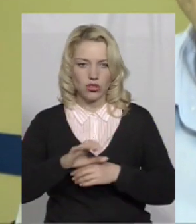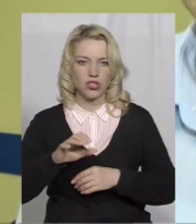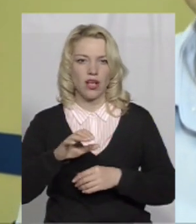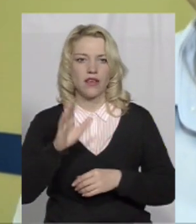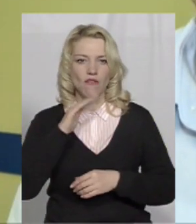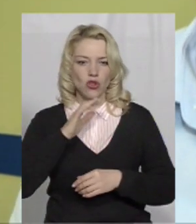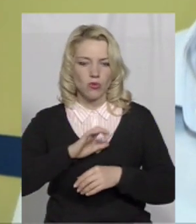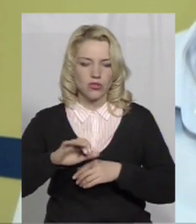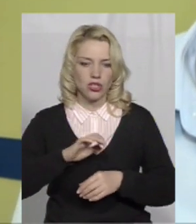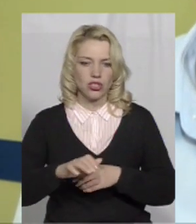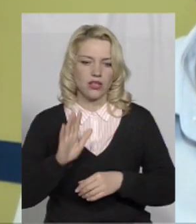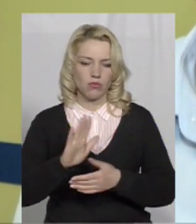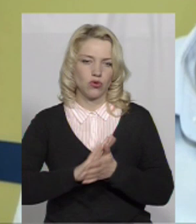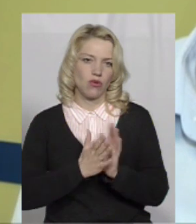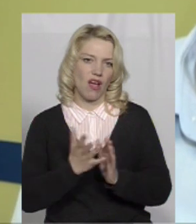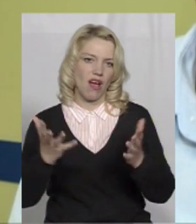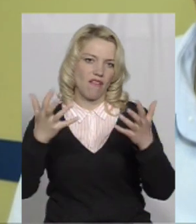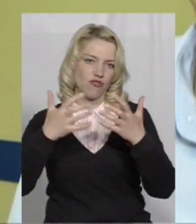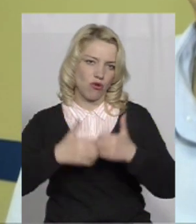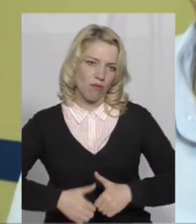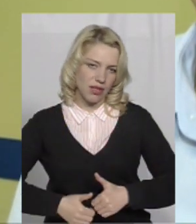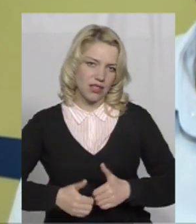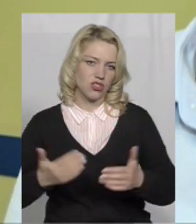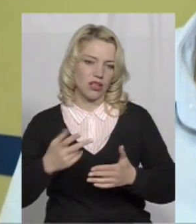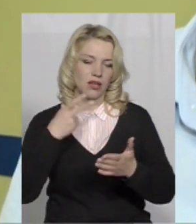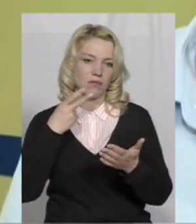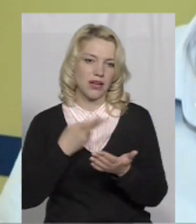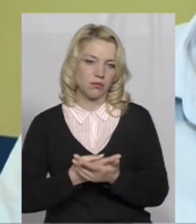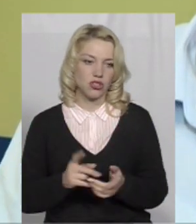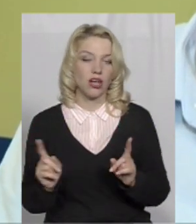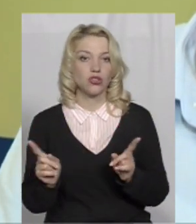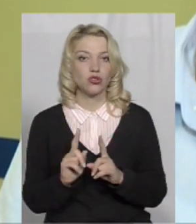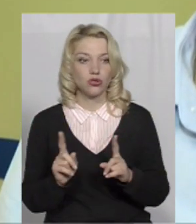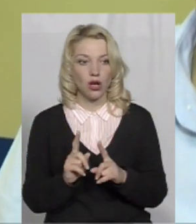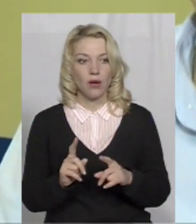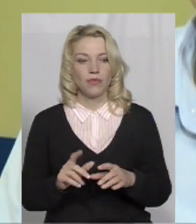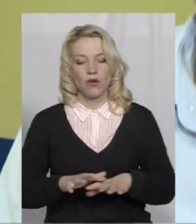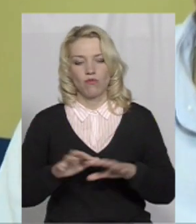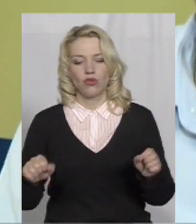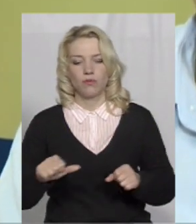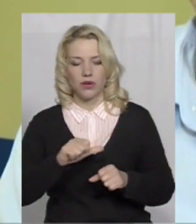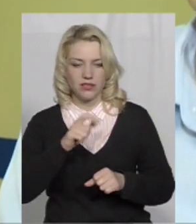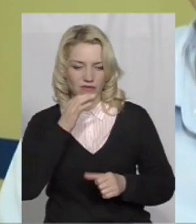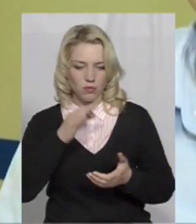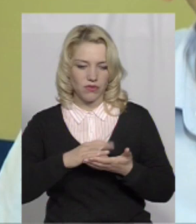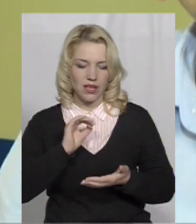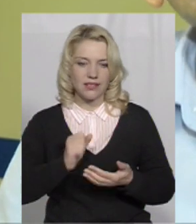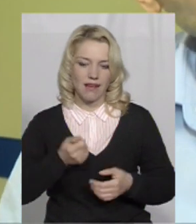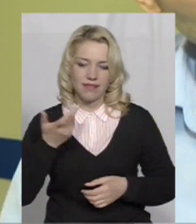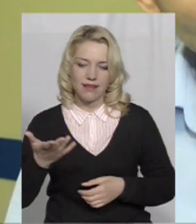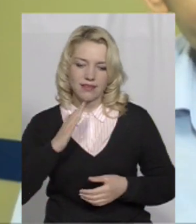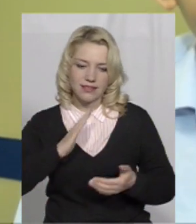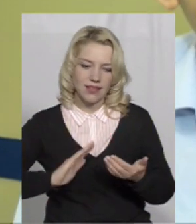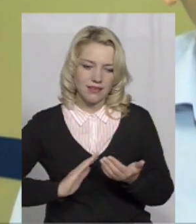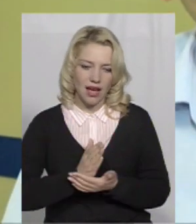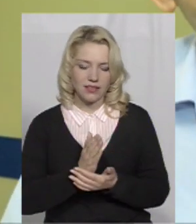укладуть договір автоматично, який передбачає те, що монополіст відповідає за кількість і якість послуги тільки на